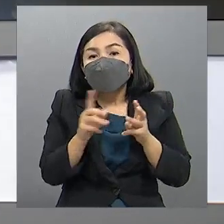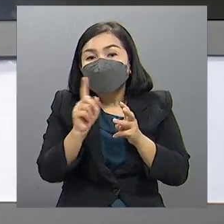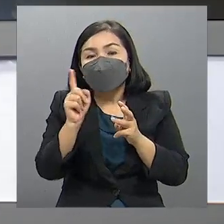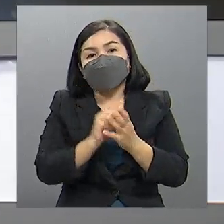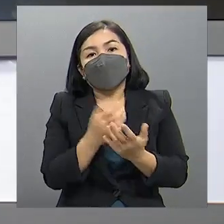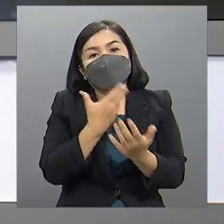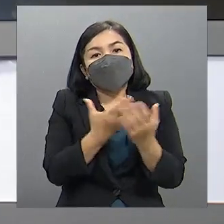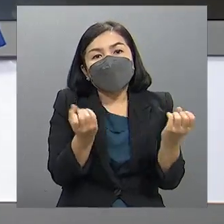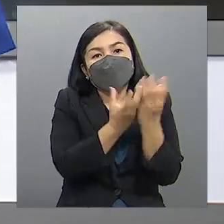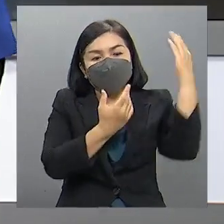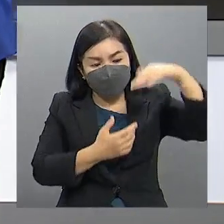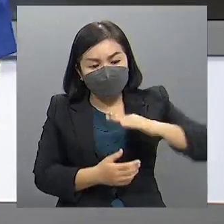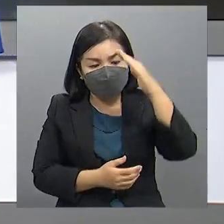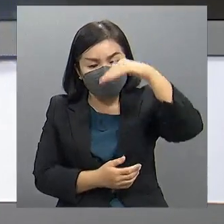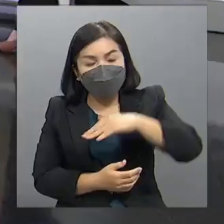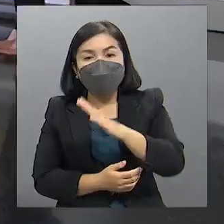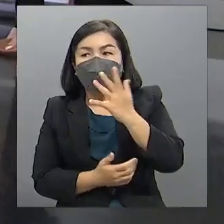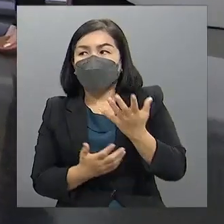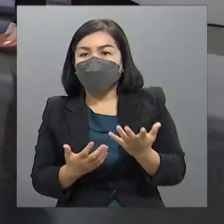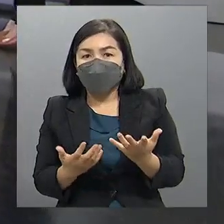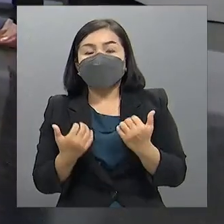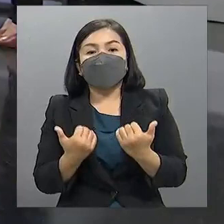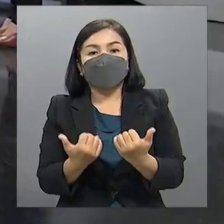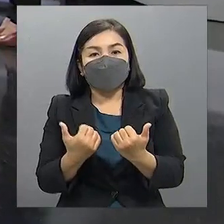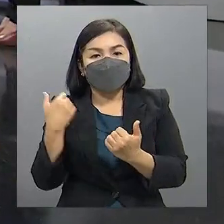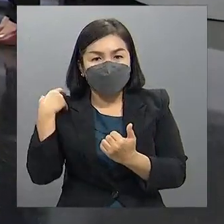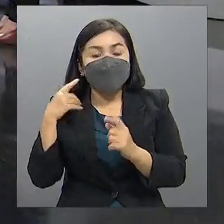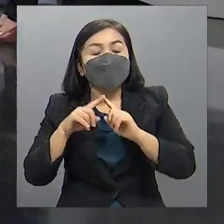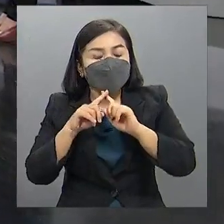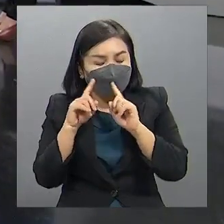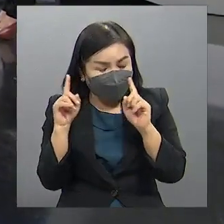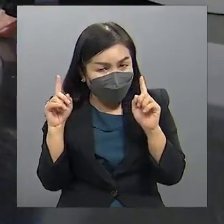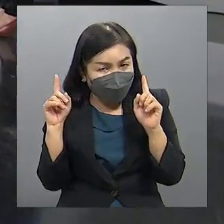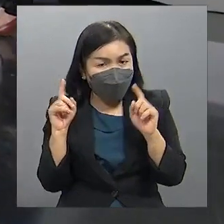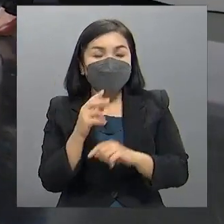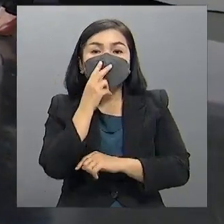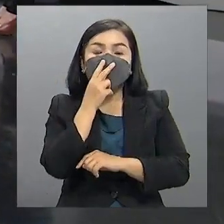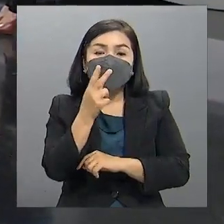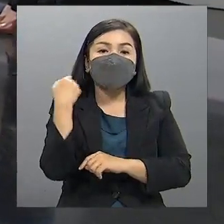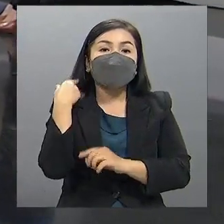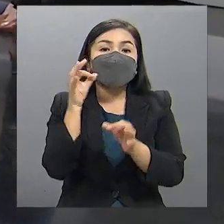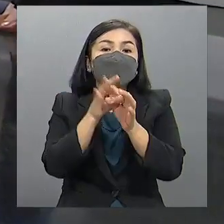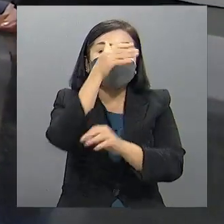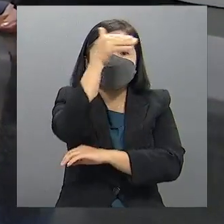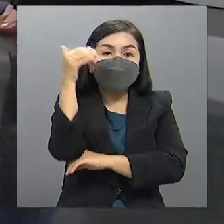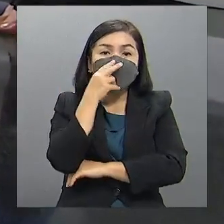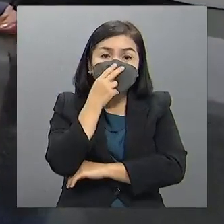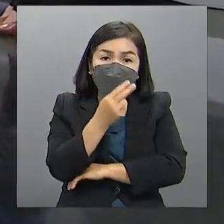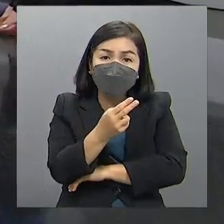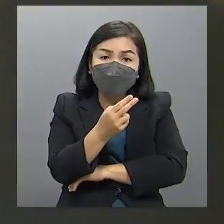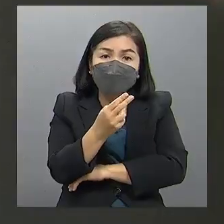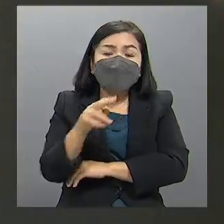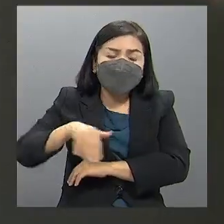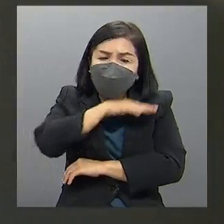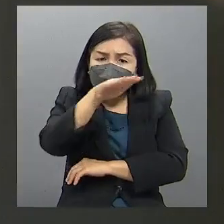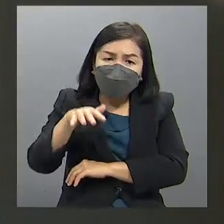สูงมากนะคุณพ่อหวัดดีคุณจิรัฏฐ์ชะตาคะแต่ที่นี้มันก็มีอีกเรื่องนึงที่แบงค์ชาติย้ำคือมันไม่ได้ปฏิเสธทั้งหมดเขายัง